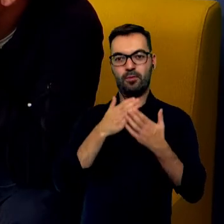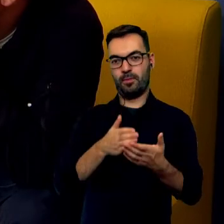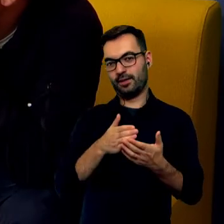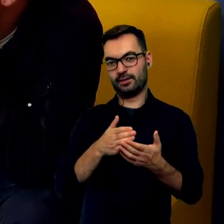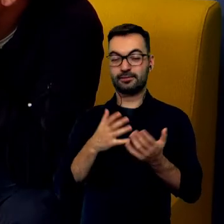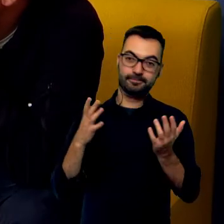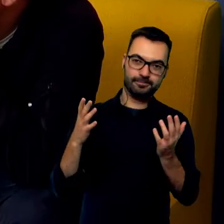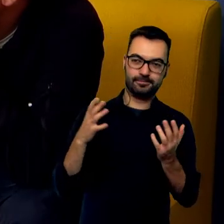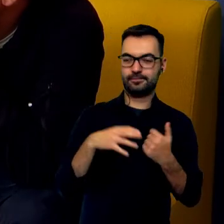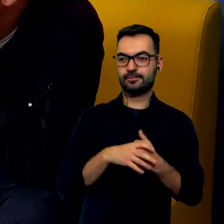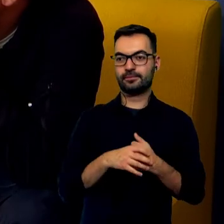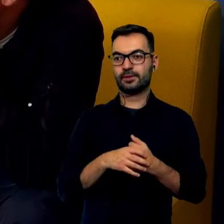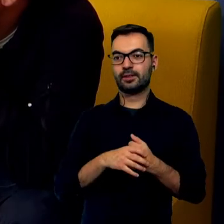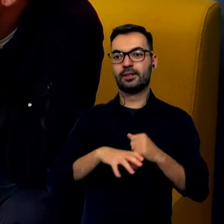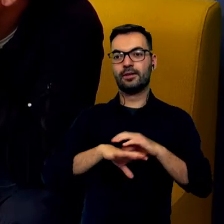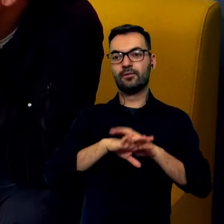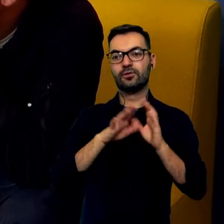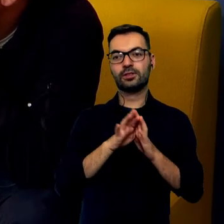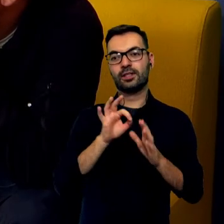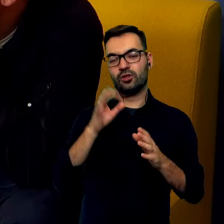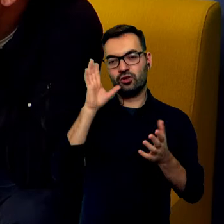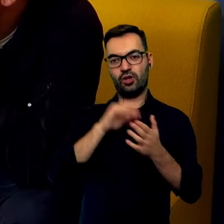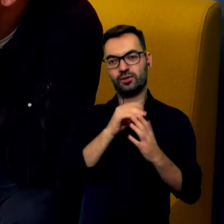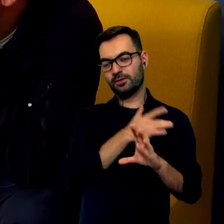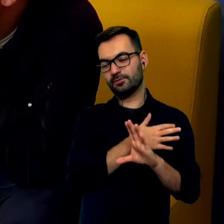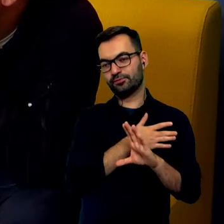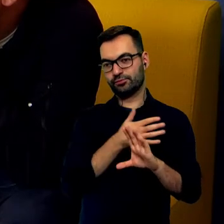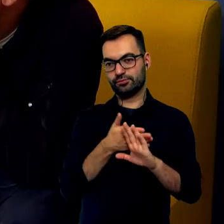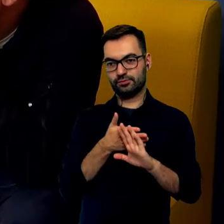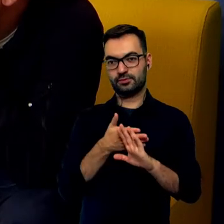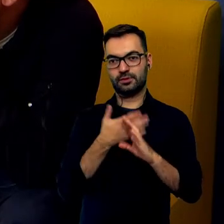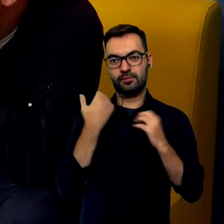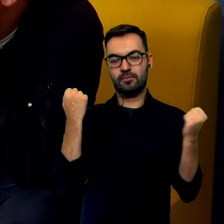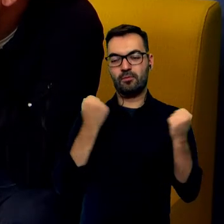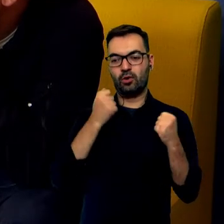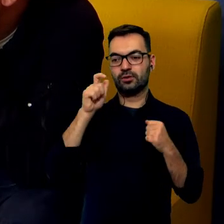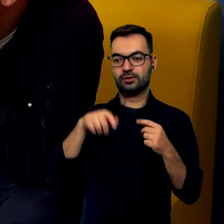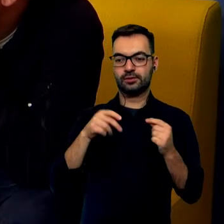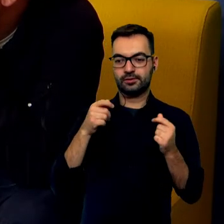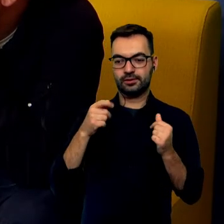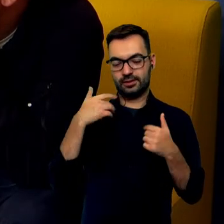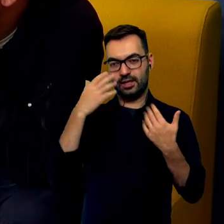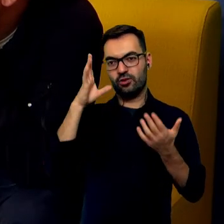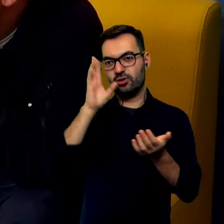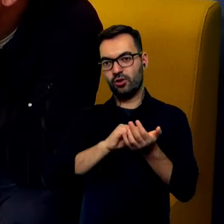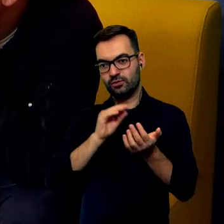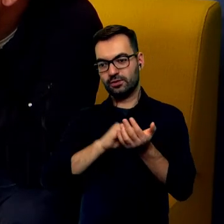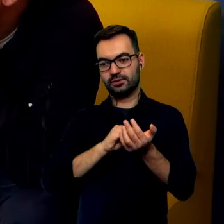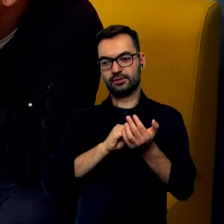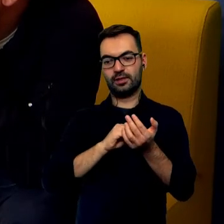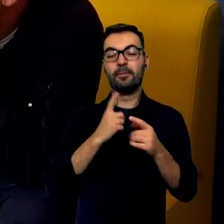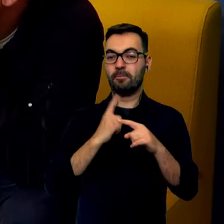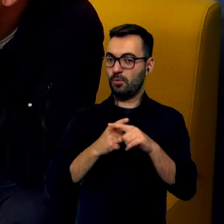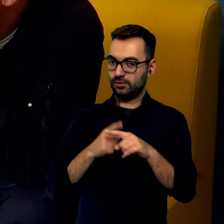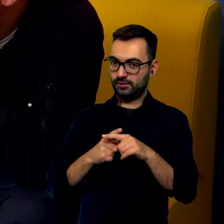tak? Bo to wszystko, co ich spotyka po drodze, ich bardzo mocno doświadcza w